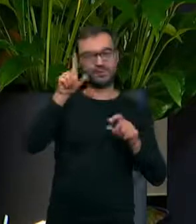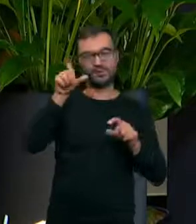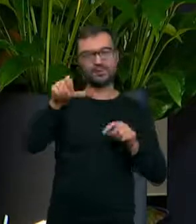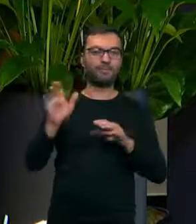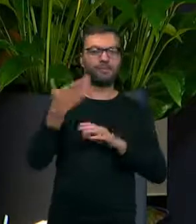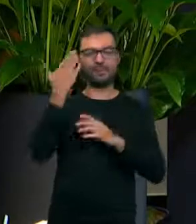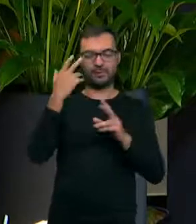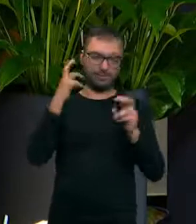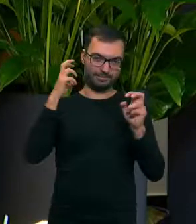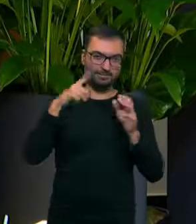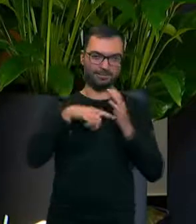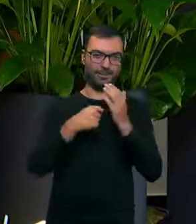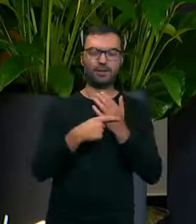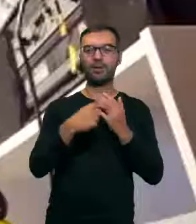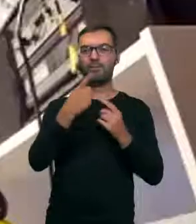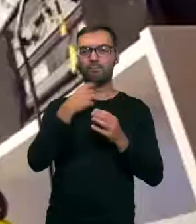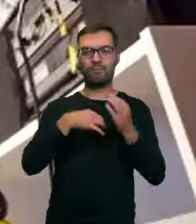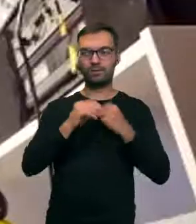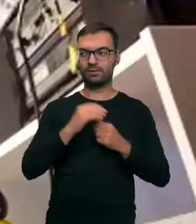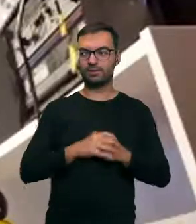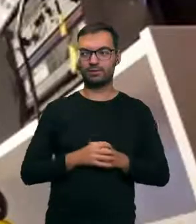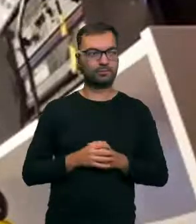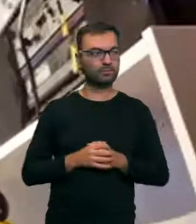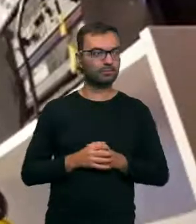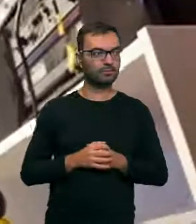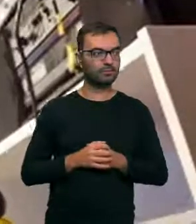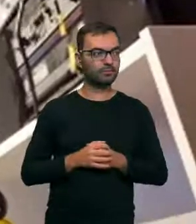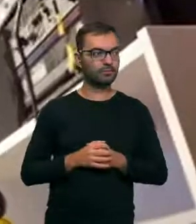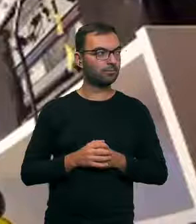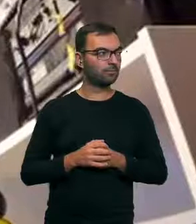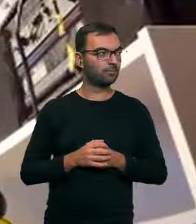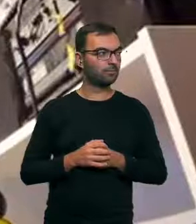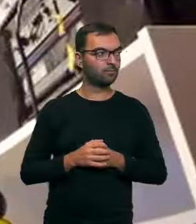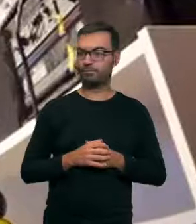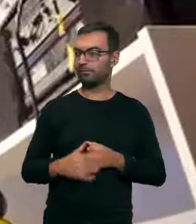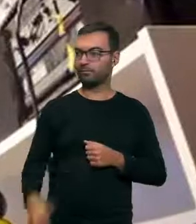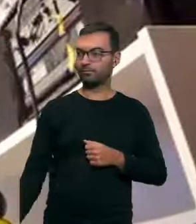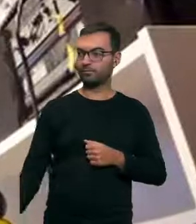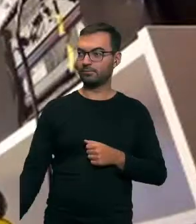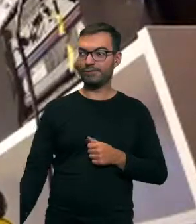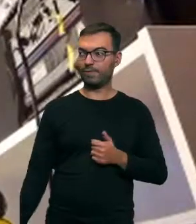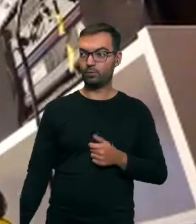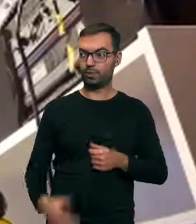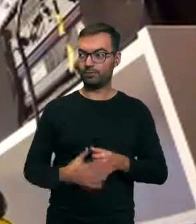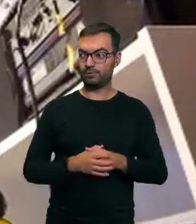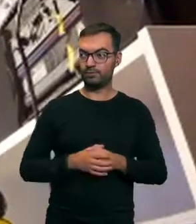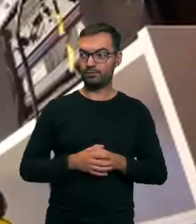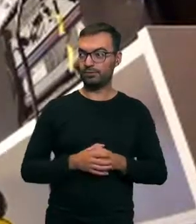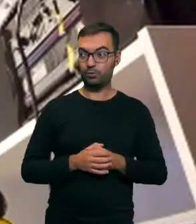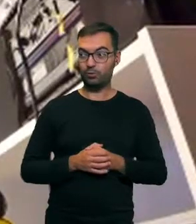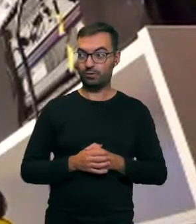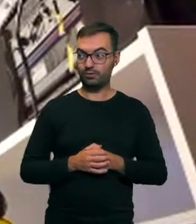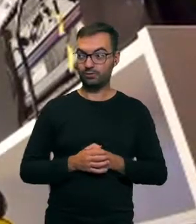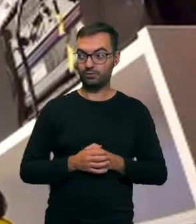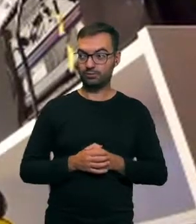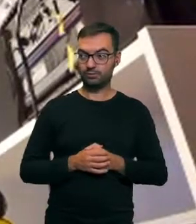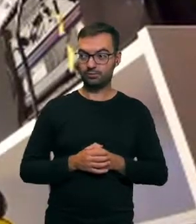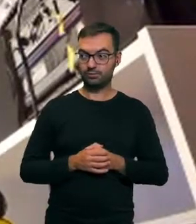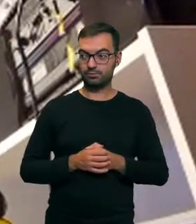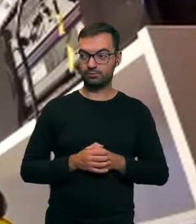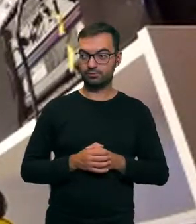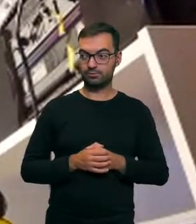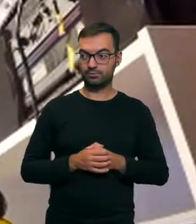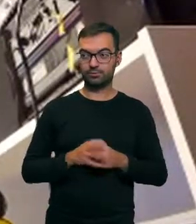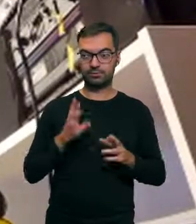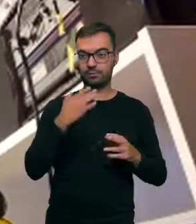opowiedzieć. Pani, to było w sądzie. Ja przeglądałem już akta i przeczytałem ten list